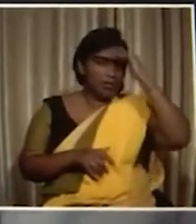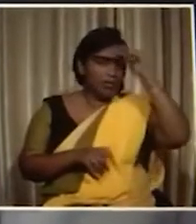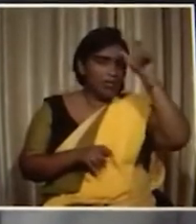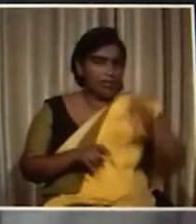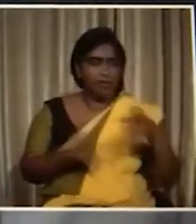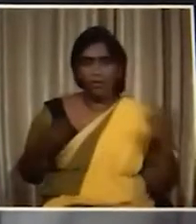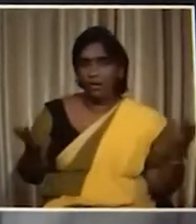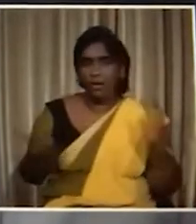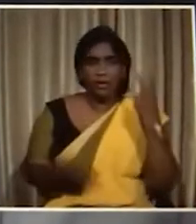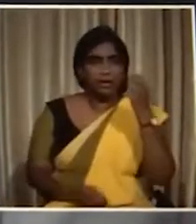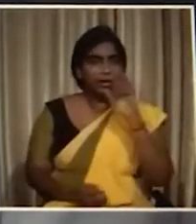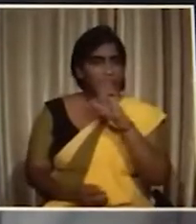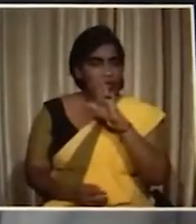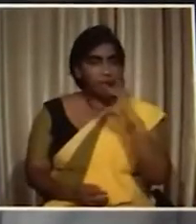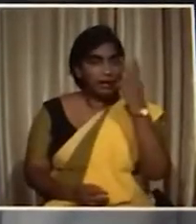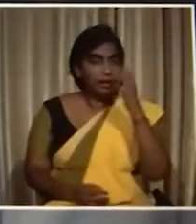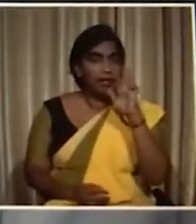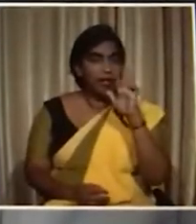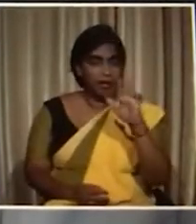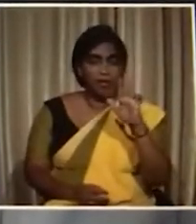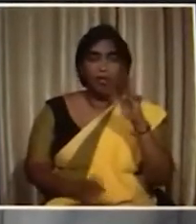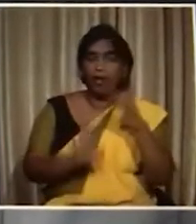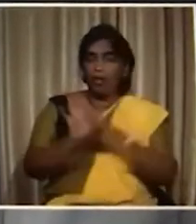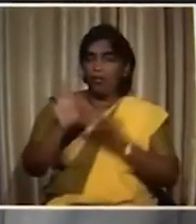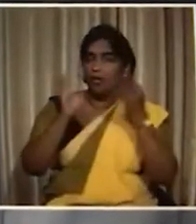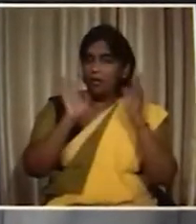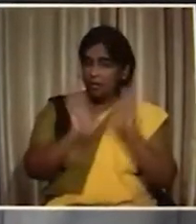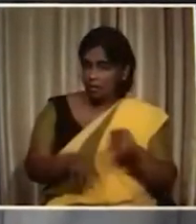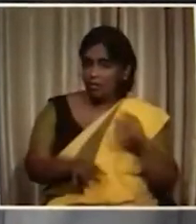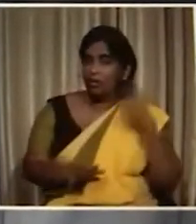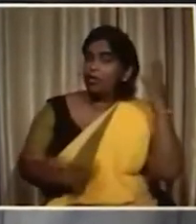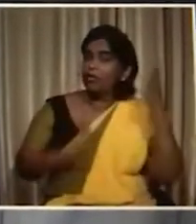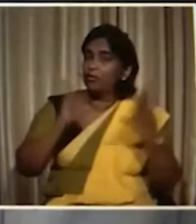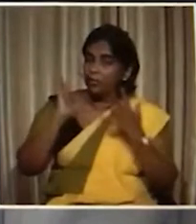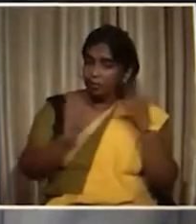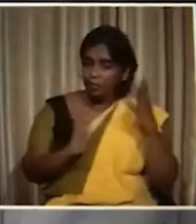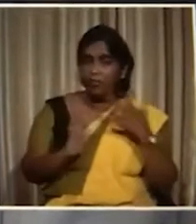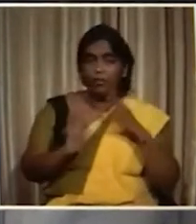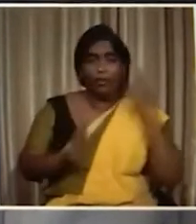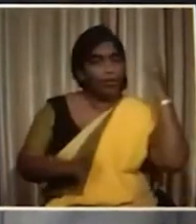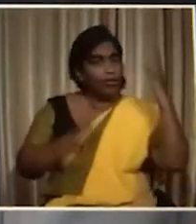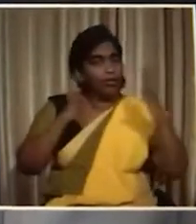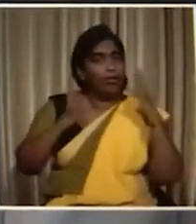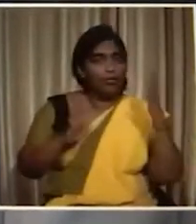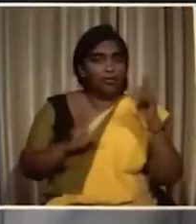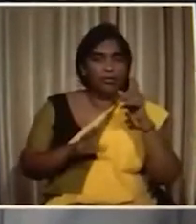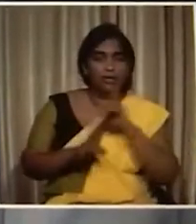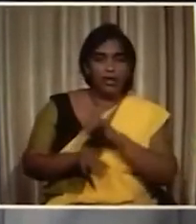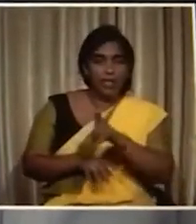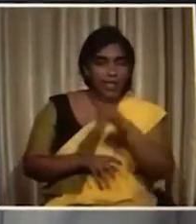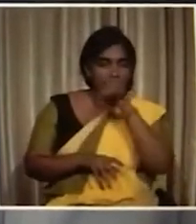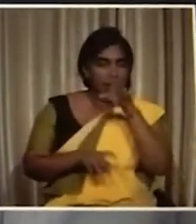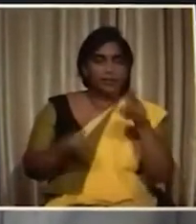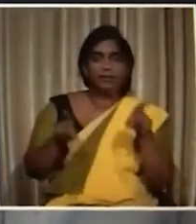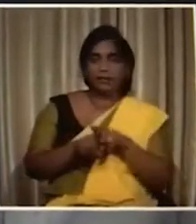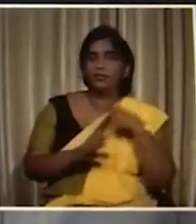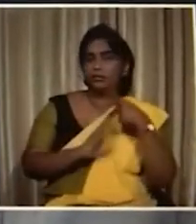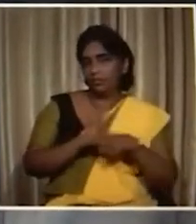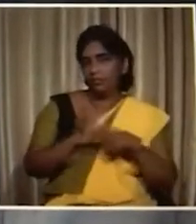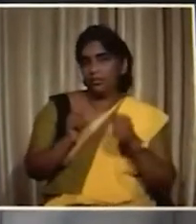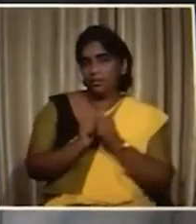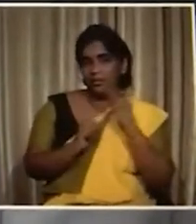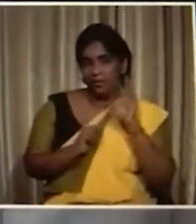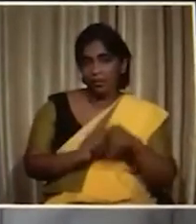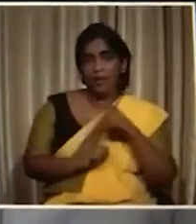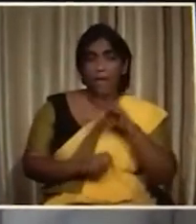2009 இறுதியிலே இலங்கையில் உலகம் பார்த்து வெட்கி தலைகுனியக்கூடிய அளவுக்கு ஒரு பெரிய மனித பேரவலம் முள்ளிவாய்க்காலே